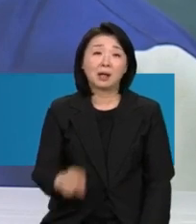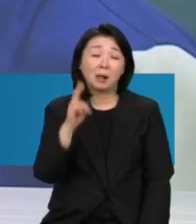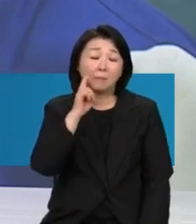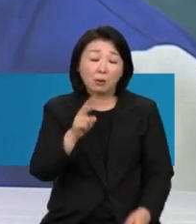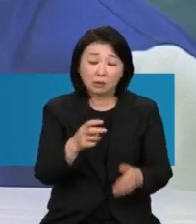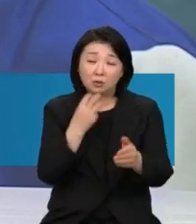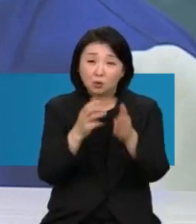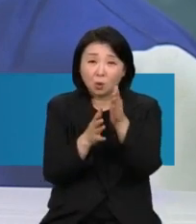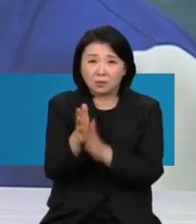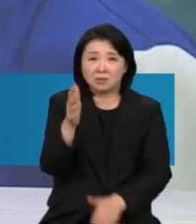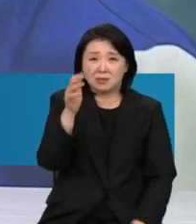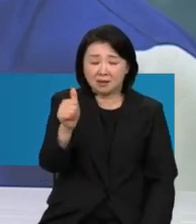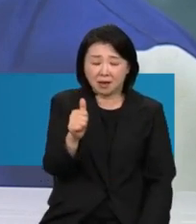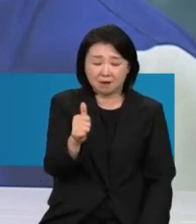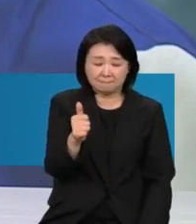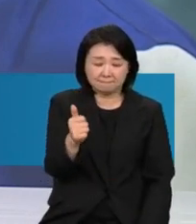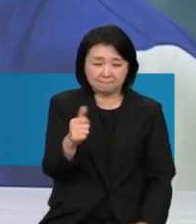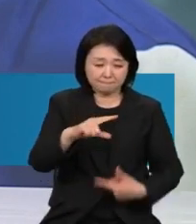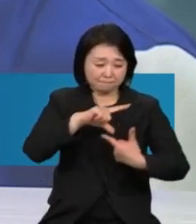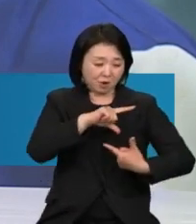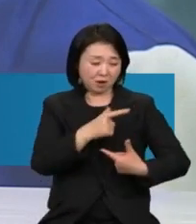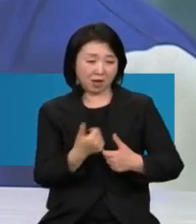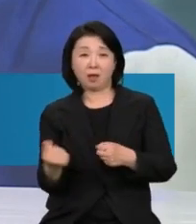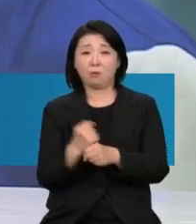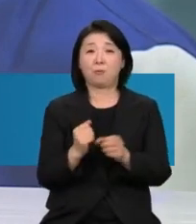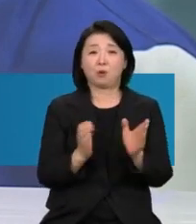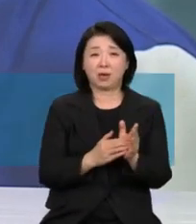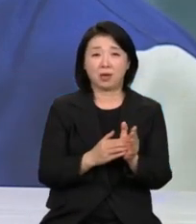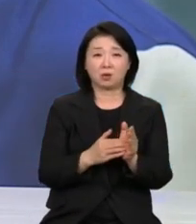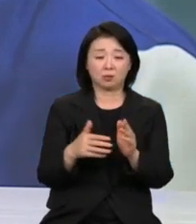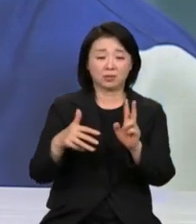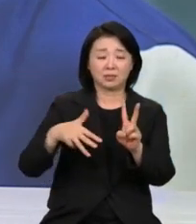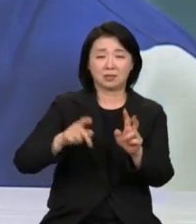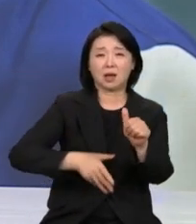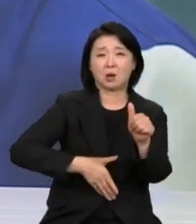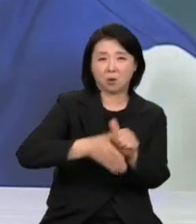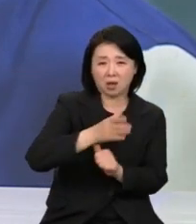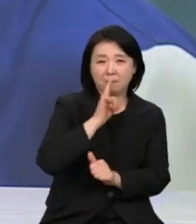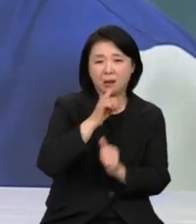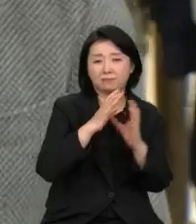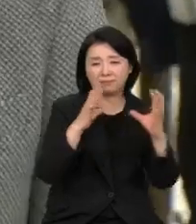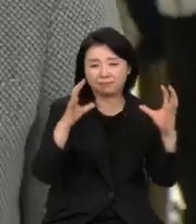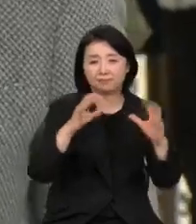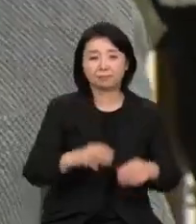반드시 하겠다는 과거 글로 2차 가해 논란에도 휩싸였습니다. 구혜진 기자입니다.